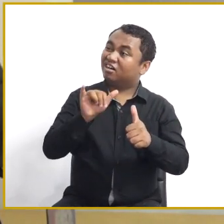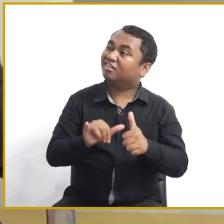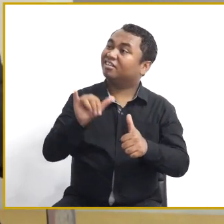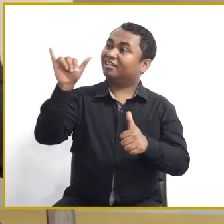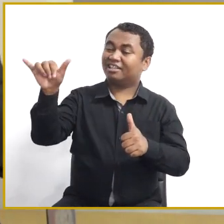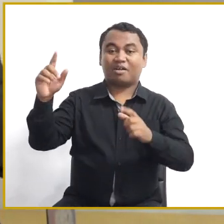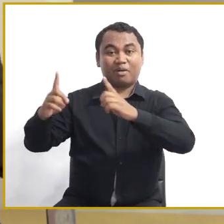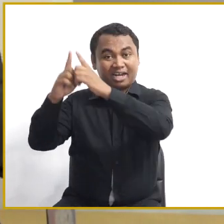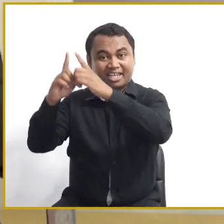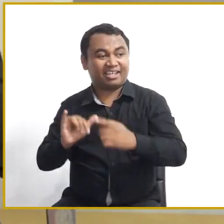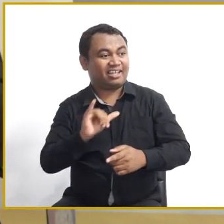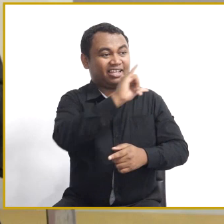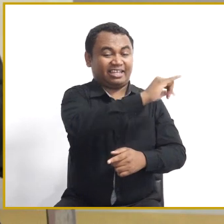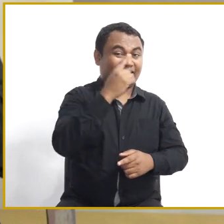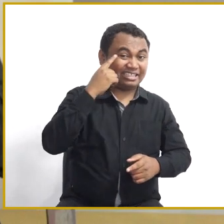Fantatritsika tsara nefa